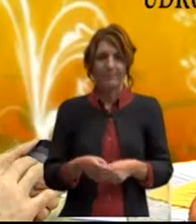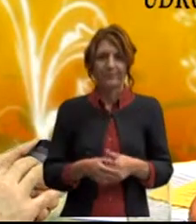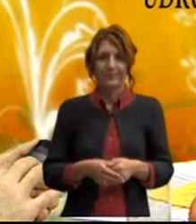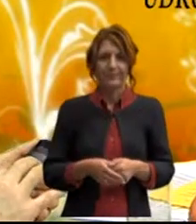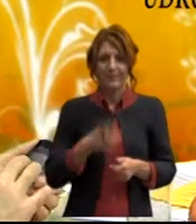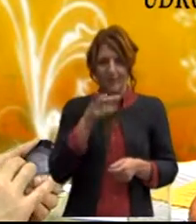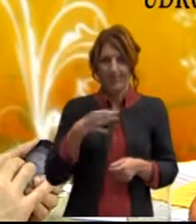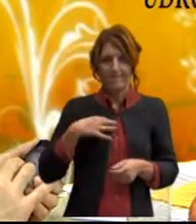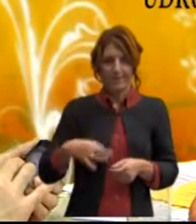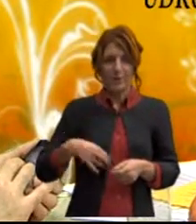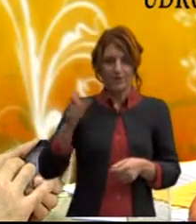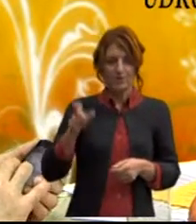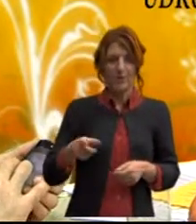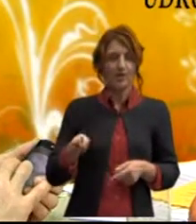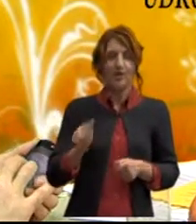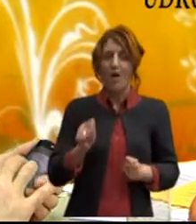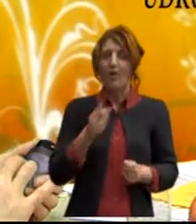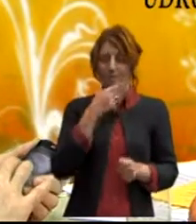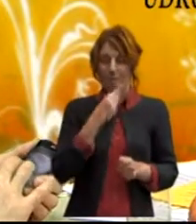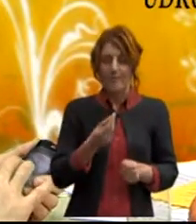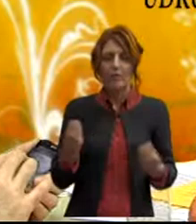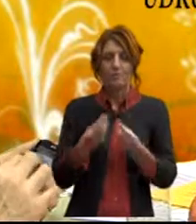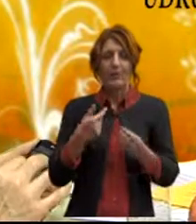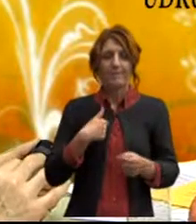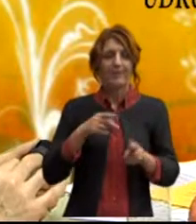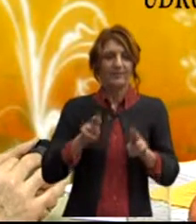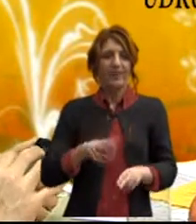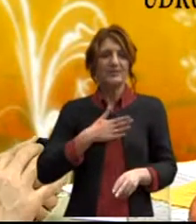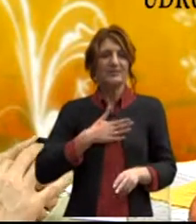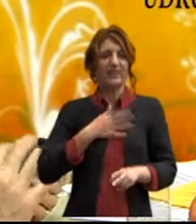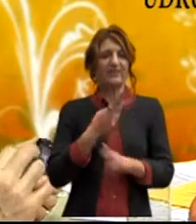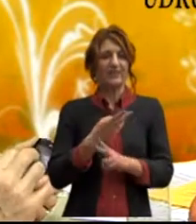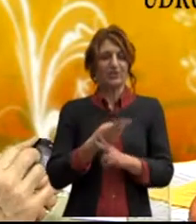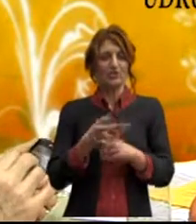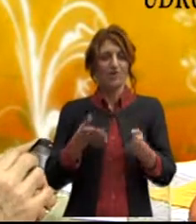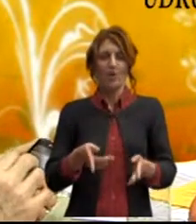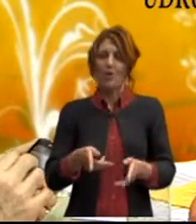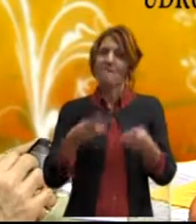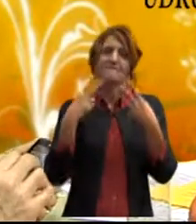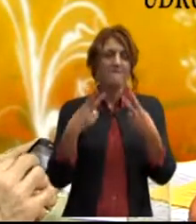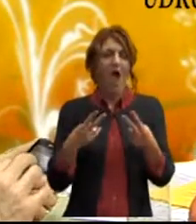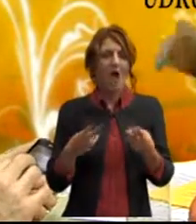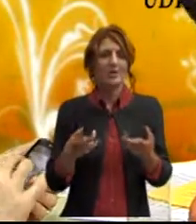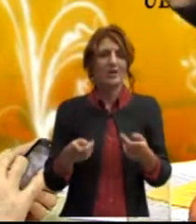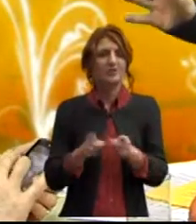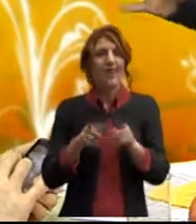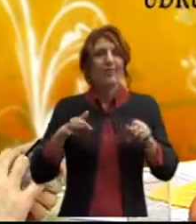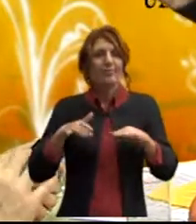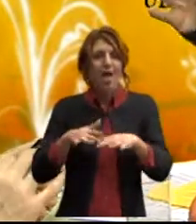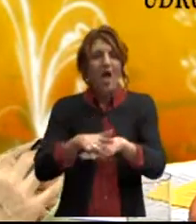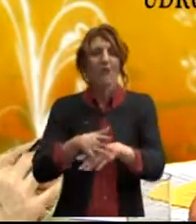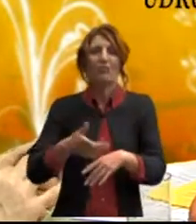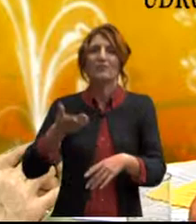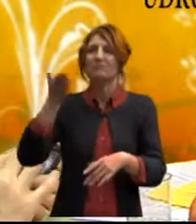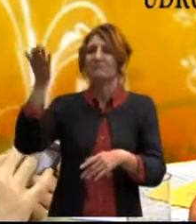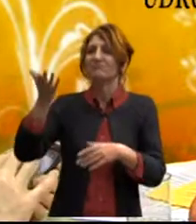Jakovljević, krasno je što imamo svoju državu. To je nešto prekrasno i to je značajno. I najmanji narod tamo negdje u